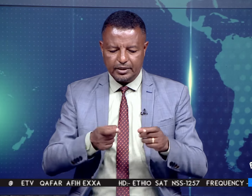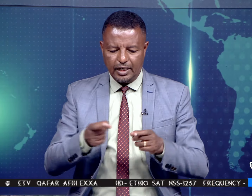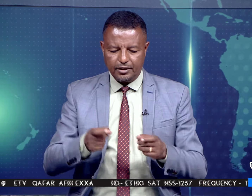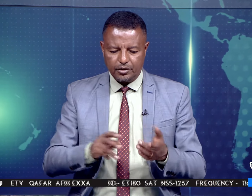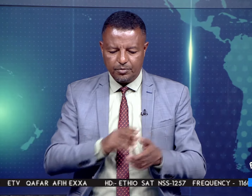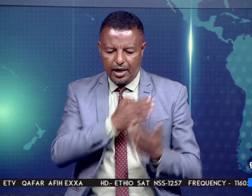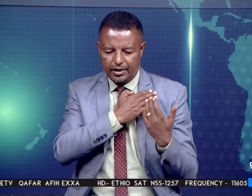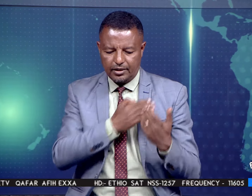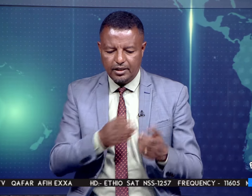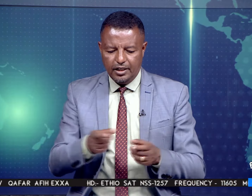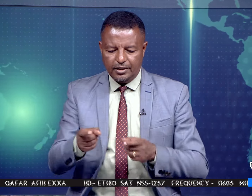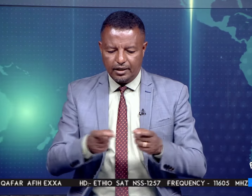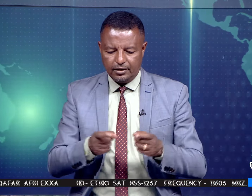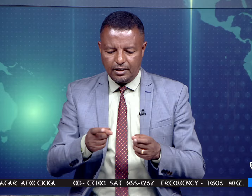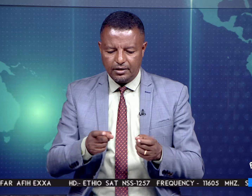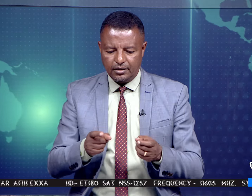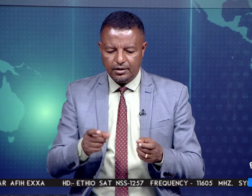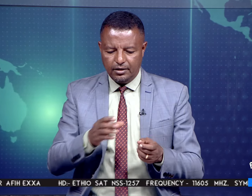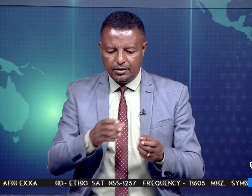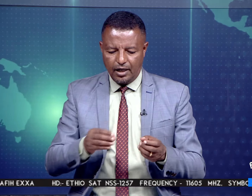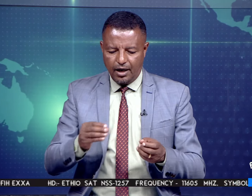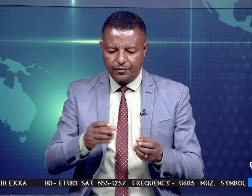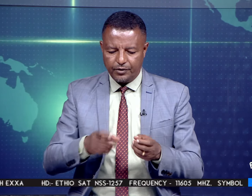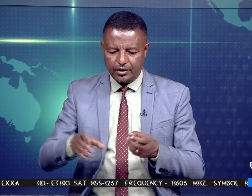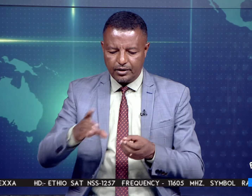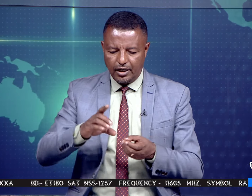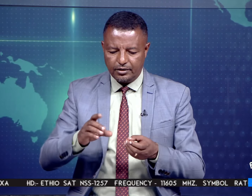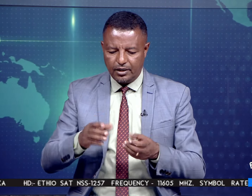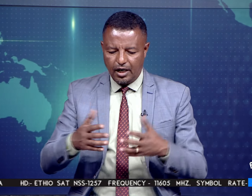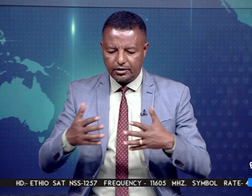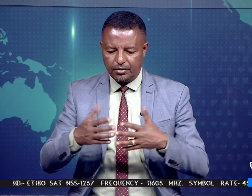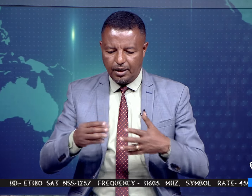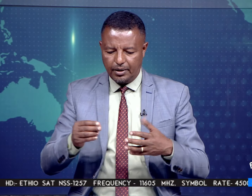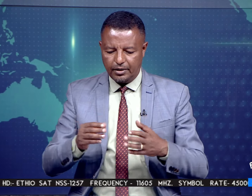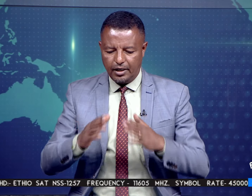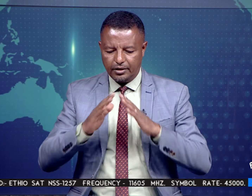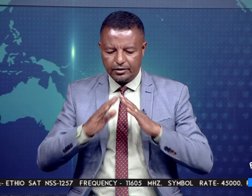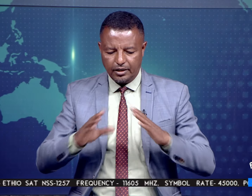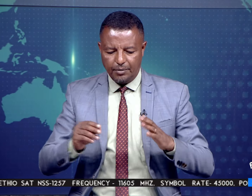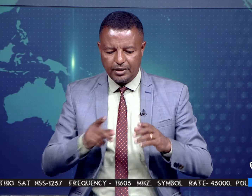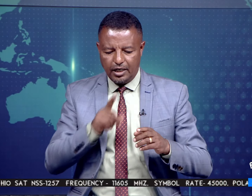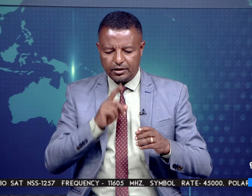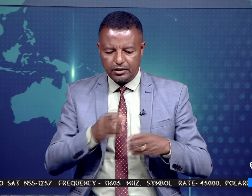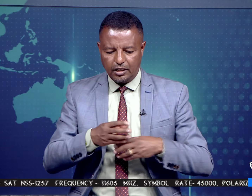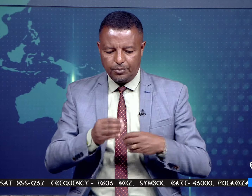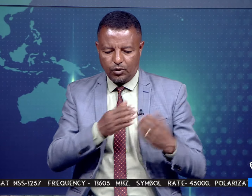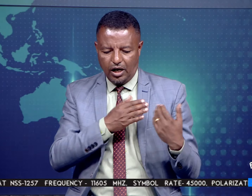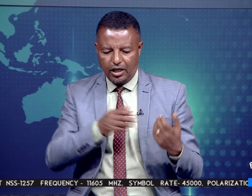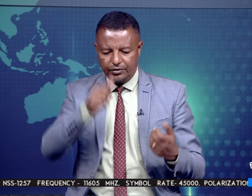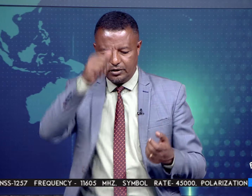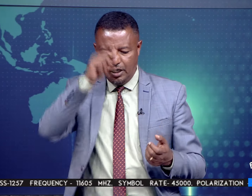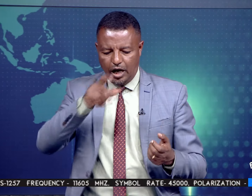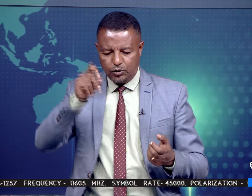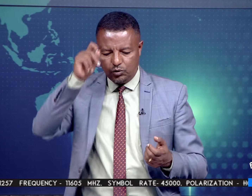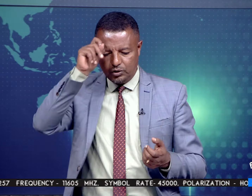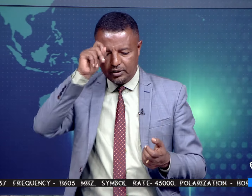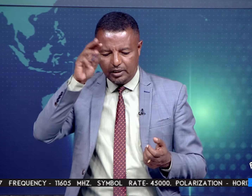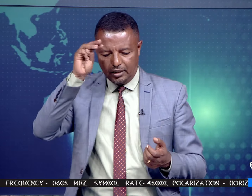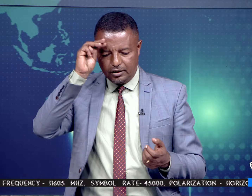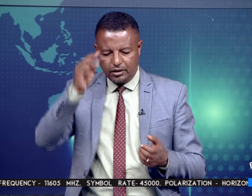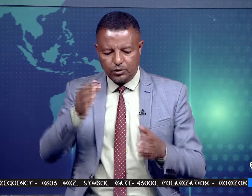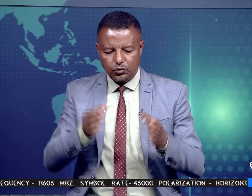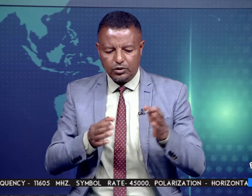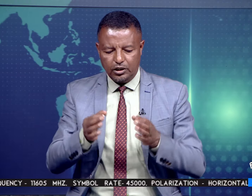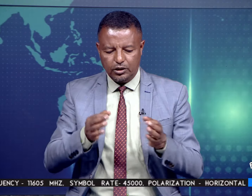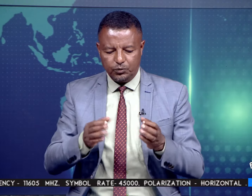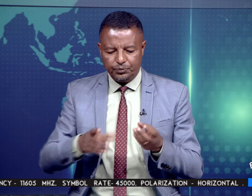ርዕሰ መስተዳድር ማዕረግ የአስተዳደር እና የክላስተር አስተባባሪና ሰላምና ጸጥታ ቢሮ ኃላፊ አቶ